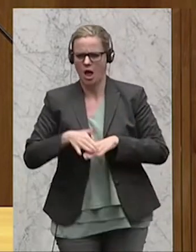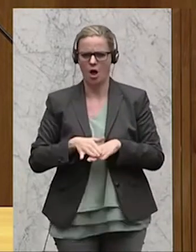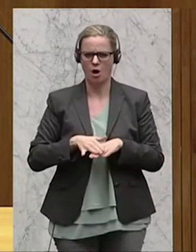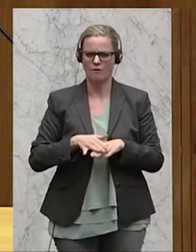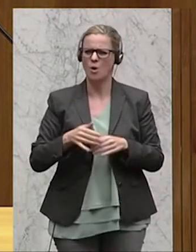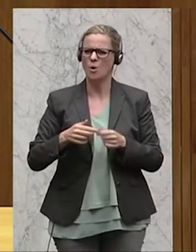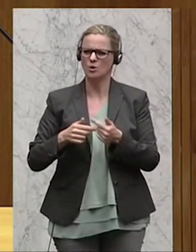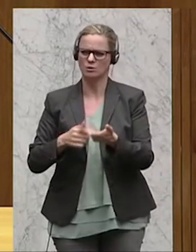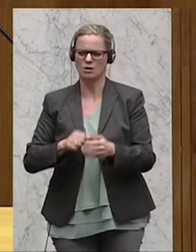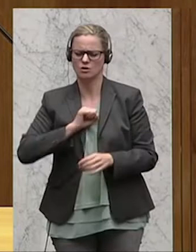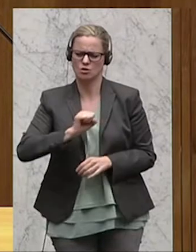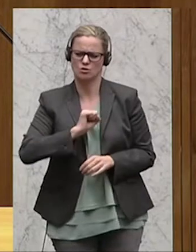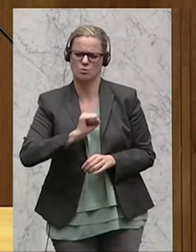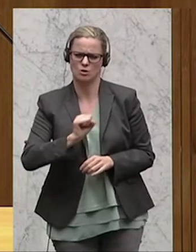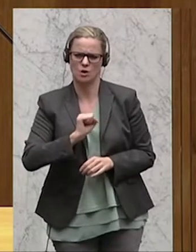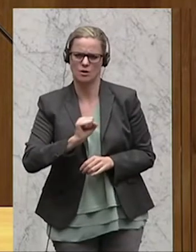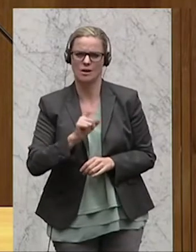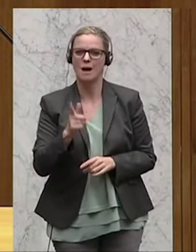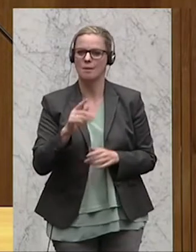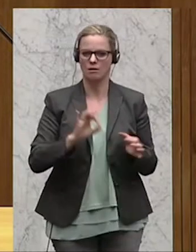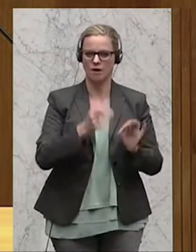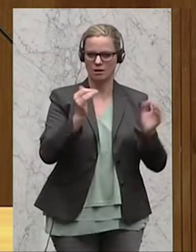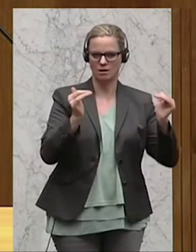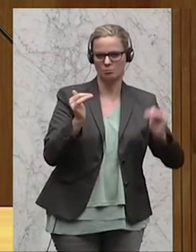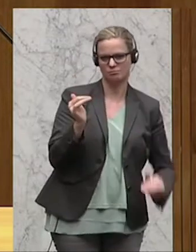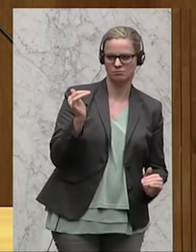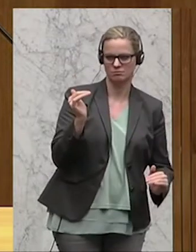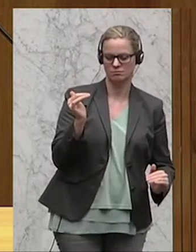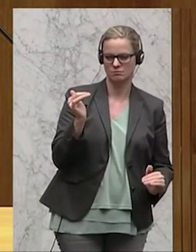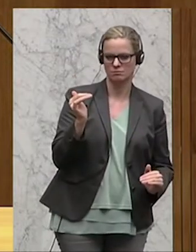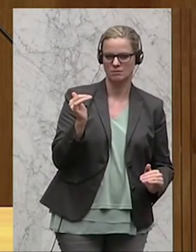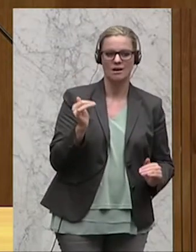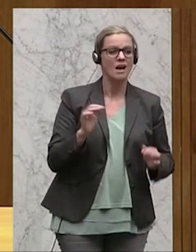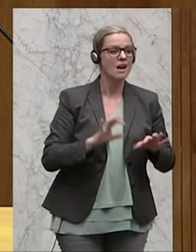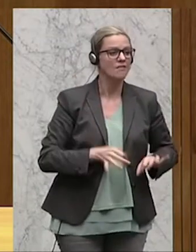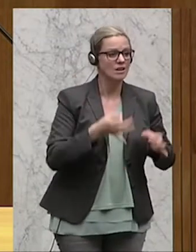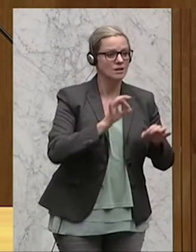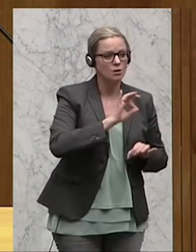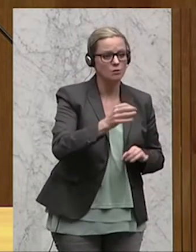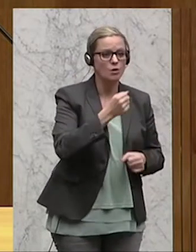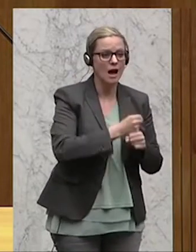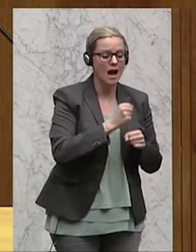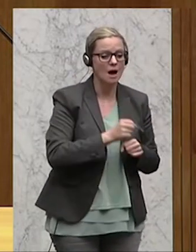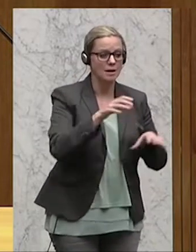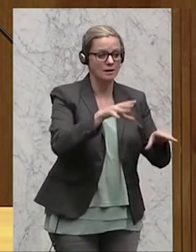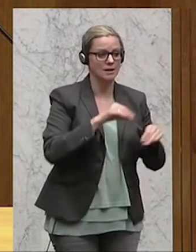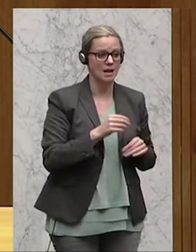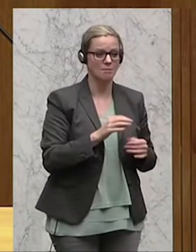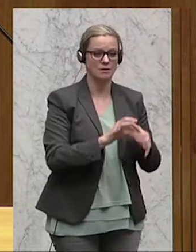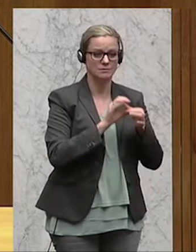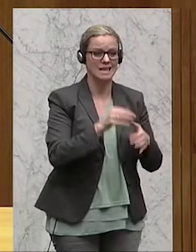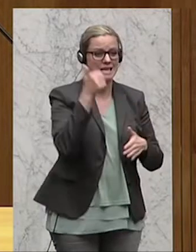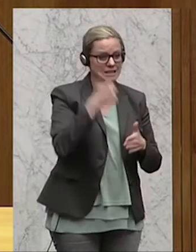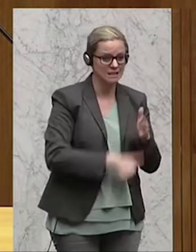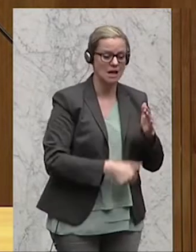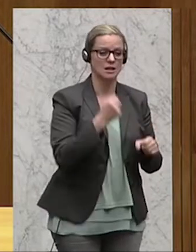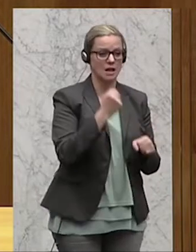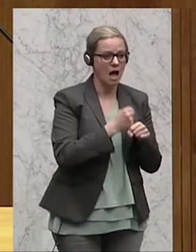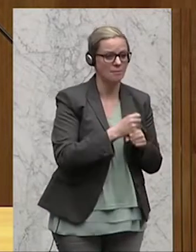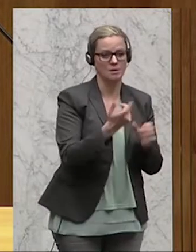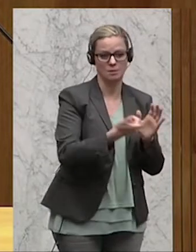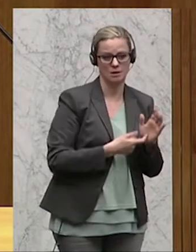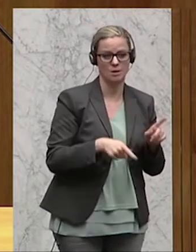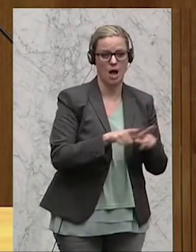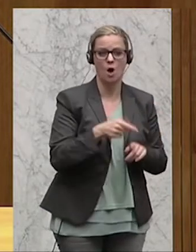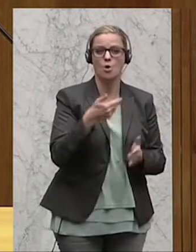und. Also Beschleunigung vor Qualität, nämlich Qualität für die Arbeitnehmerinnen, sowohl was die Standards anbelangt, die Bedingungen, die Arbeitsbedingungen,